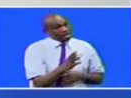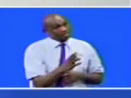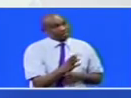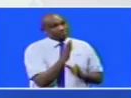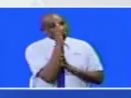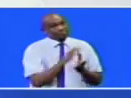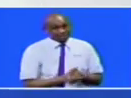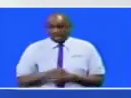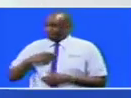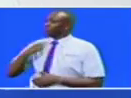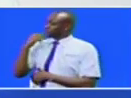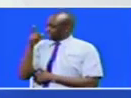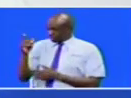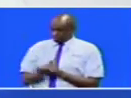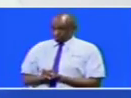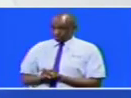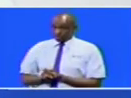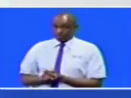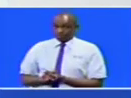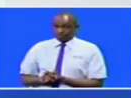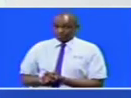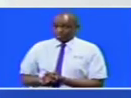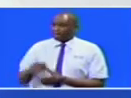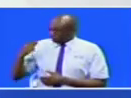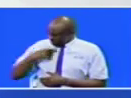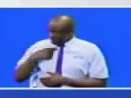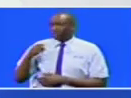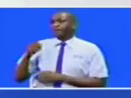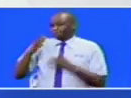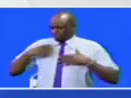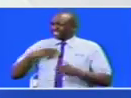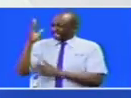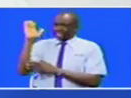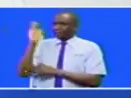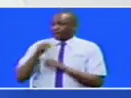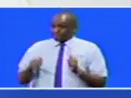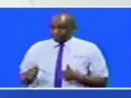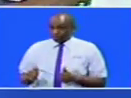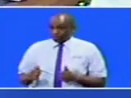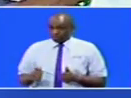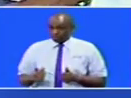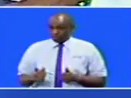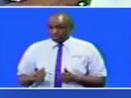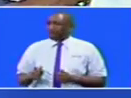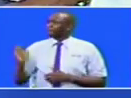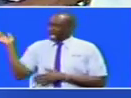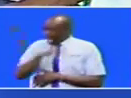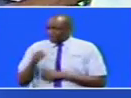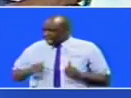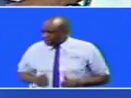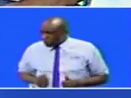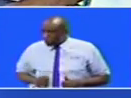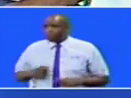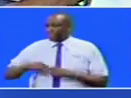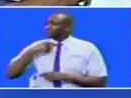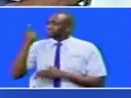Wacha nikwambie Alimanzo, my brother. Kwanza ni uongo. Kwanza hakuna walinzi ambao warudisha kwangu kwanza. Haujarejeshiwa walinzi. Sijarudishiwa walinzi. Lakini